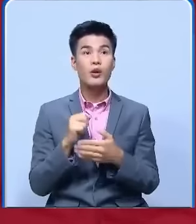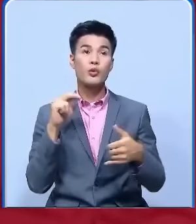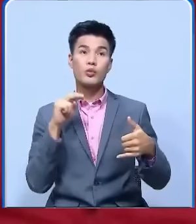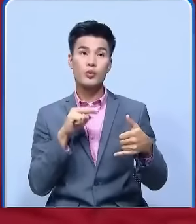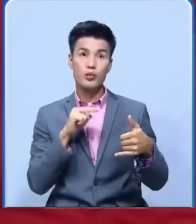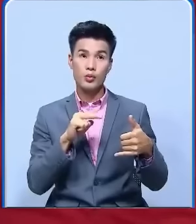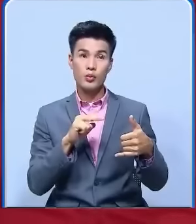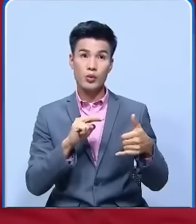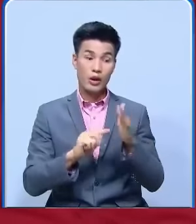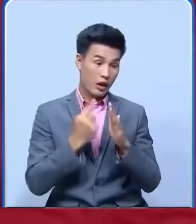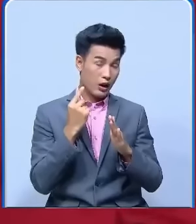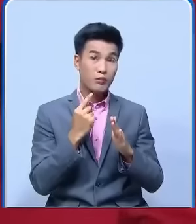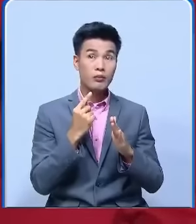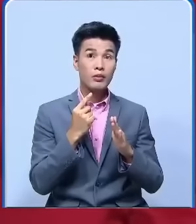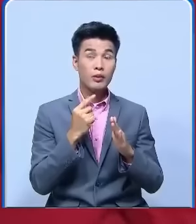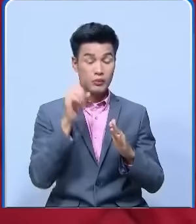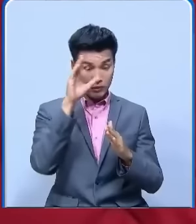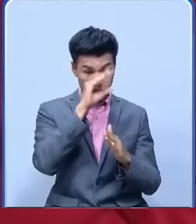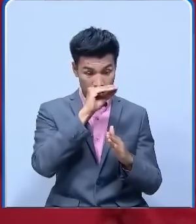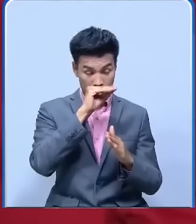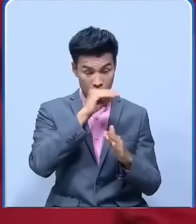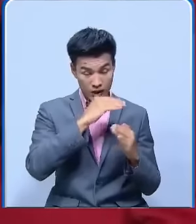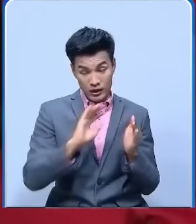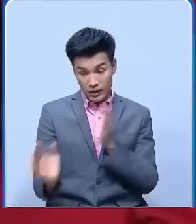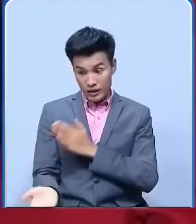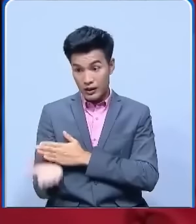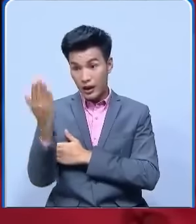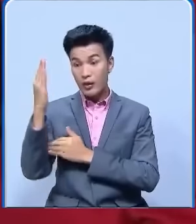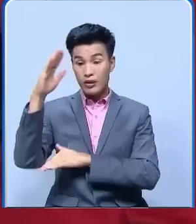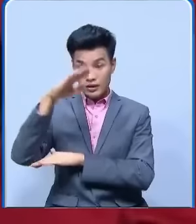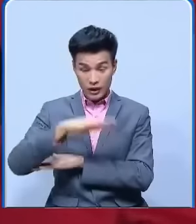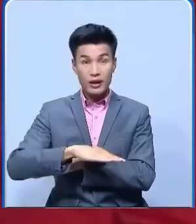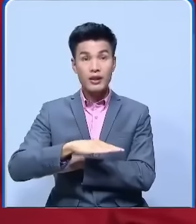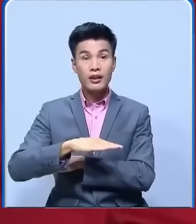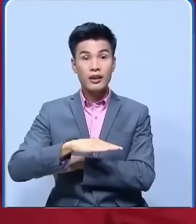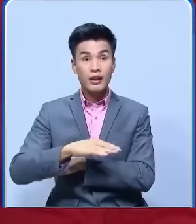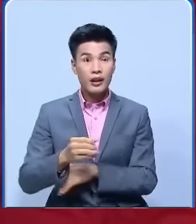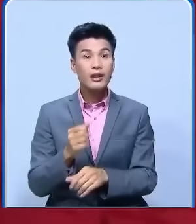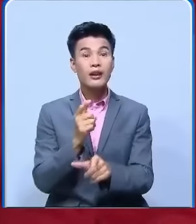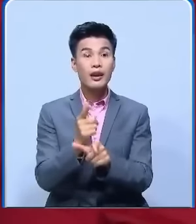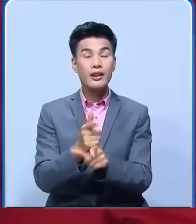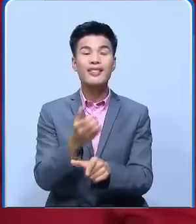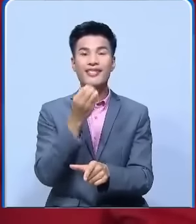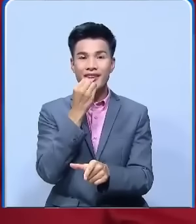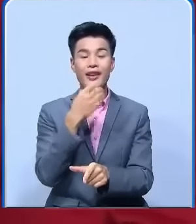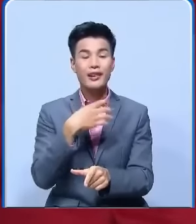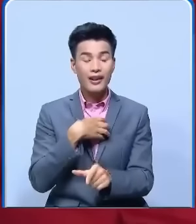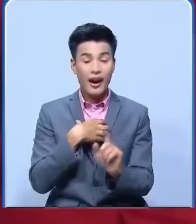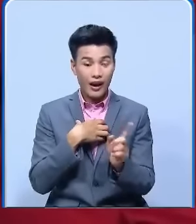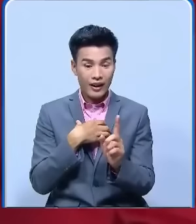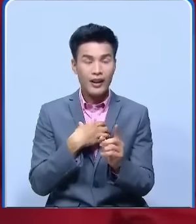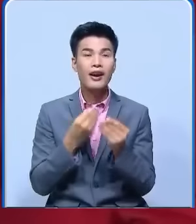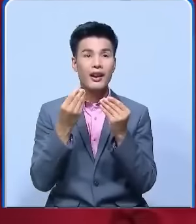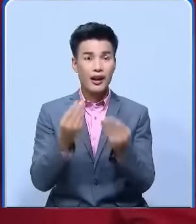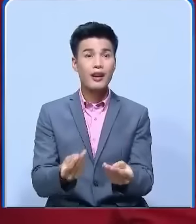ตั้งแต่ต้นเรื่องนะก่อนที่น้องจะไปทัศึกษาไปดูช้างจนดูช้างเสร็จกลับมาอยากได้อะไรพี่จะสาน